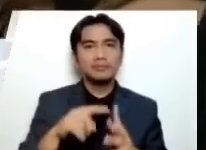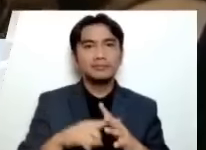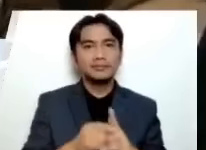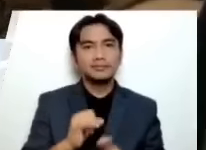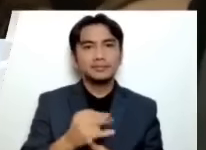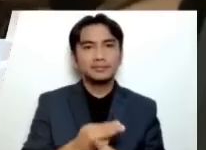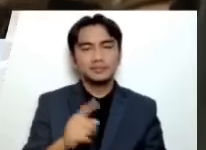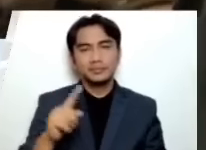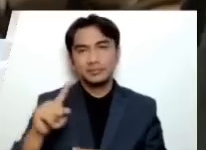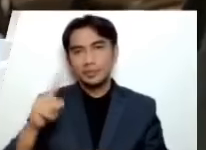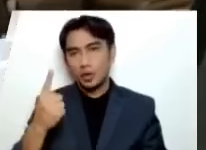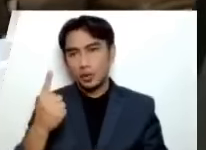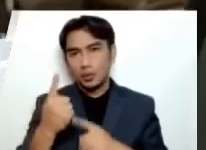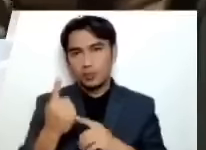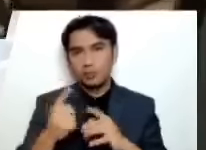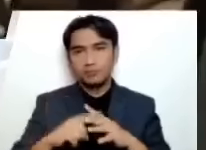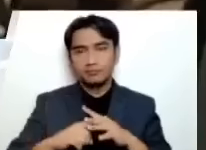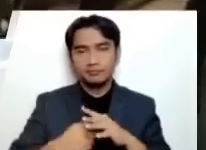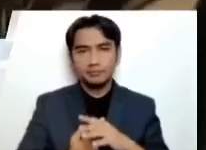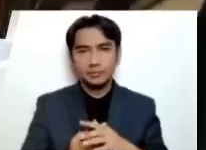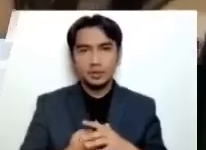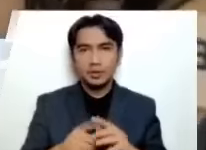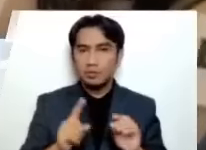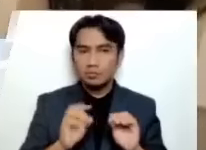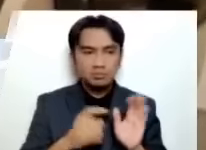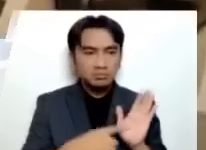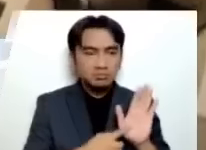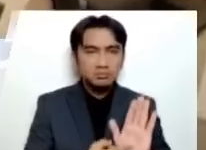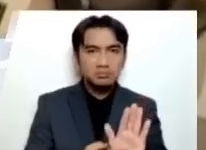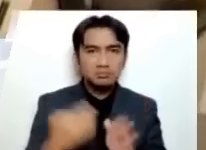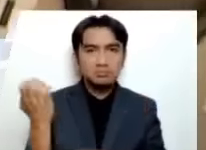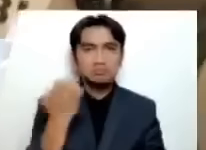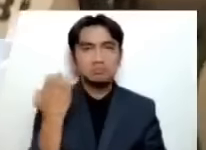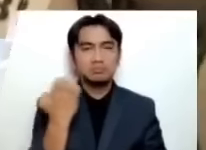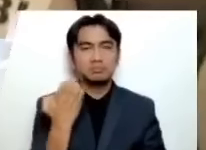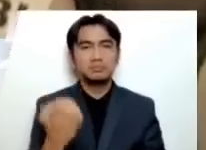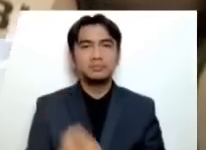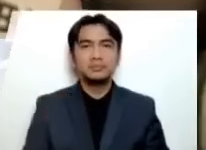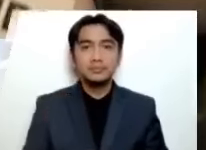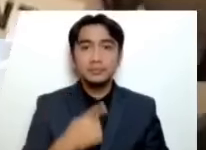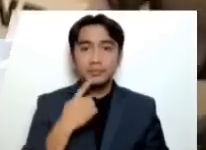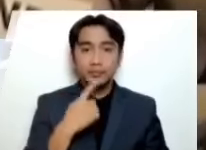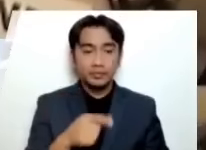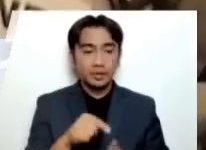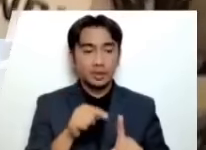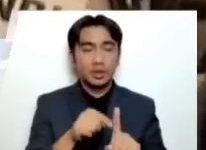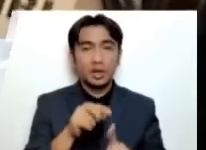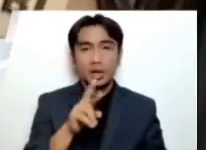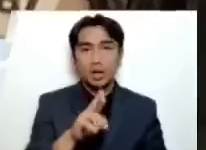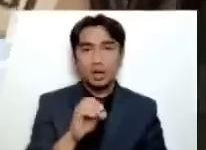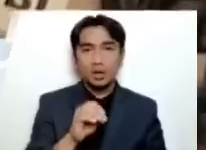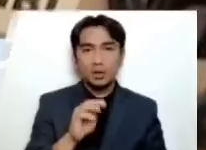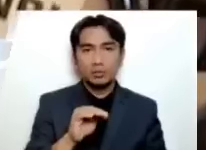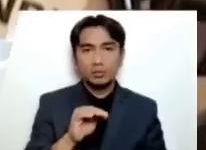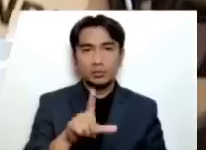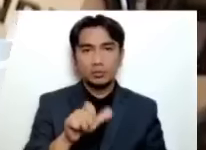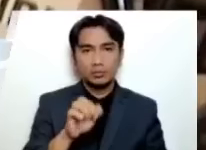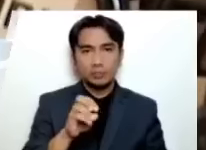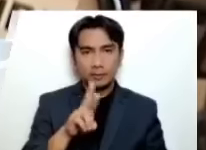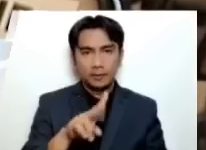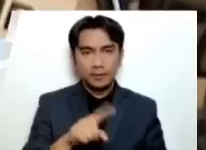at wala namang emergency? Sagot naman ni House Speaker Martin Romualdez, kung yun ang tingin ng grupo, magkita na lang daw sila sa